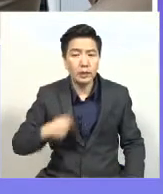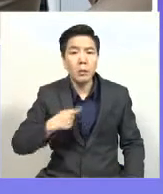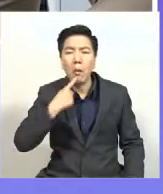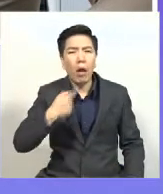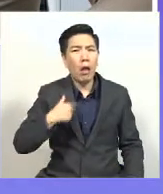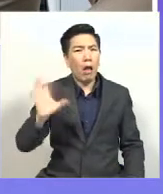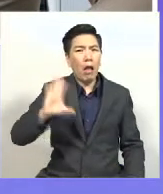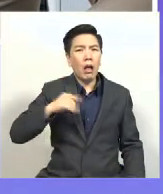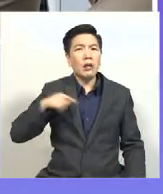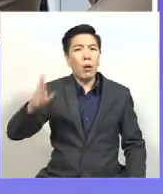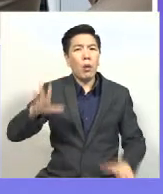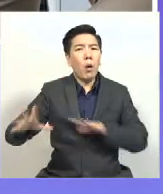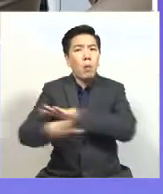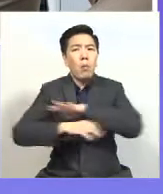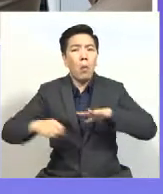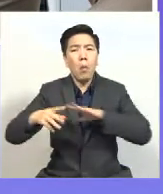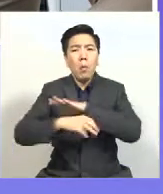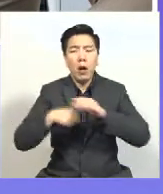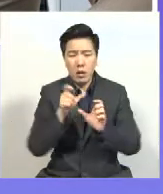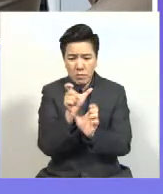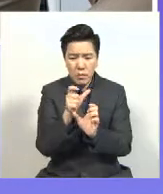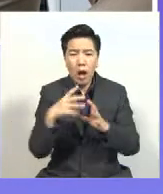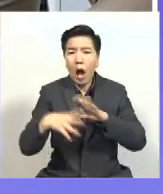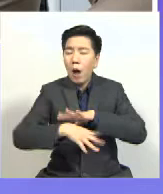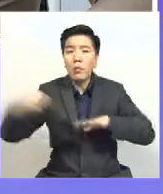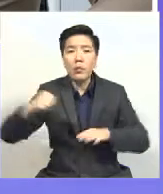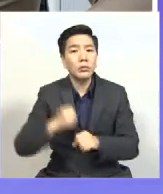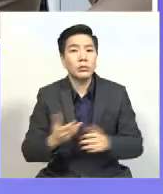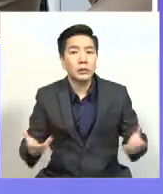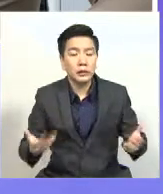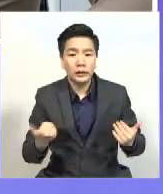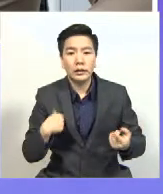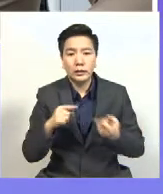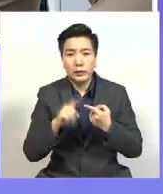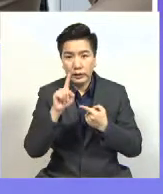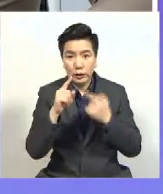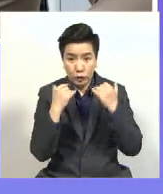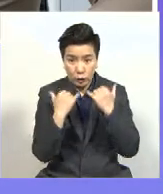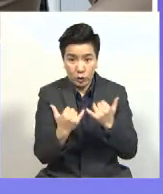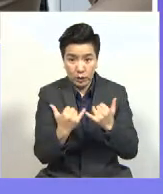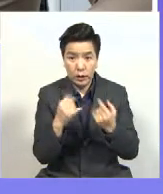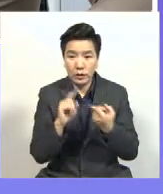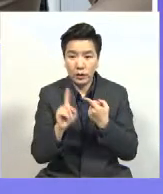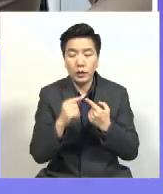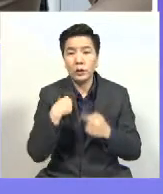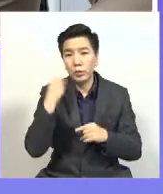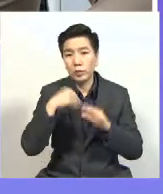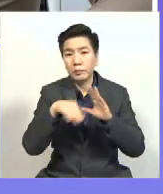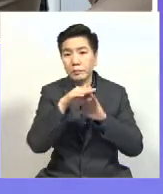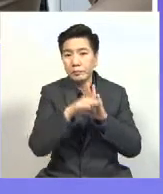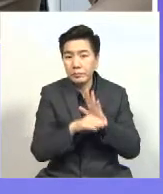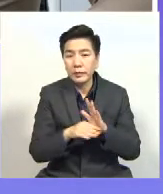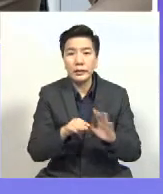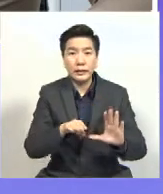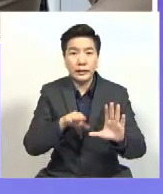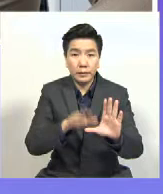อ้างว่าถูกแฮกเนี่ยมันจริงหรือไม่นะครับและอีกเรื่องนึงเนี่ยสื่อสังคมออนไลน์ปัจจุบันเนี่ยทุกแพลตฟอร์มนะครับการสมั